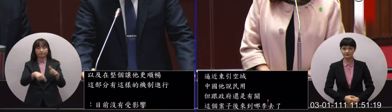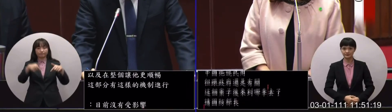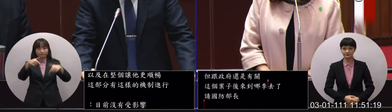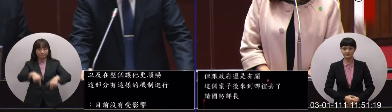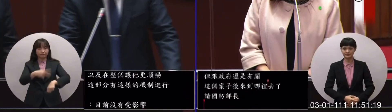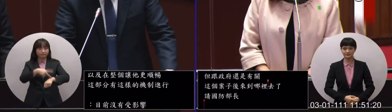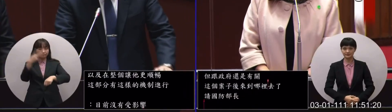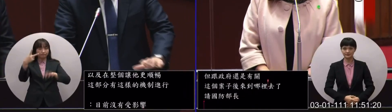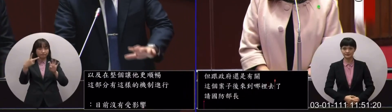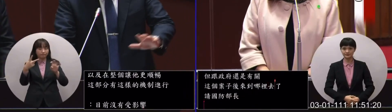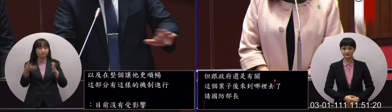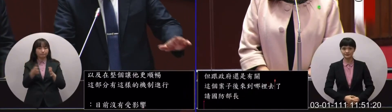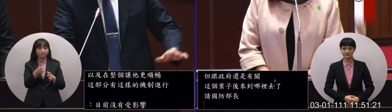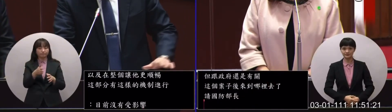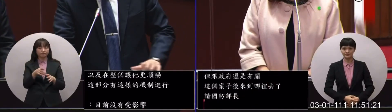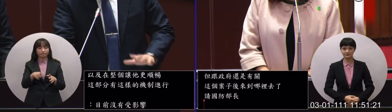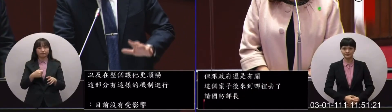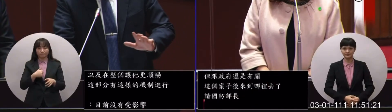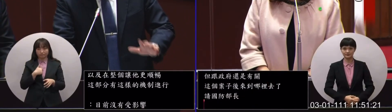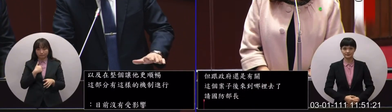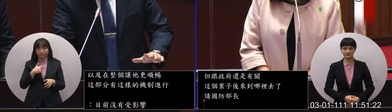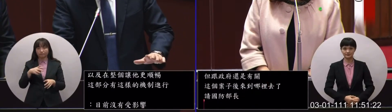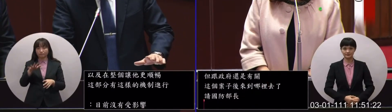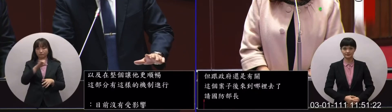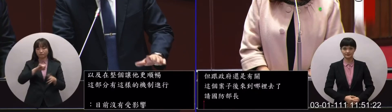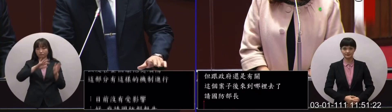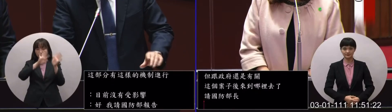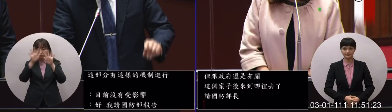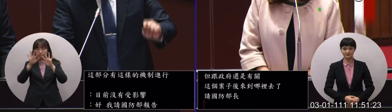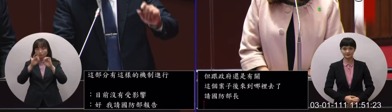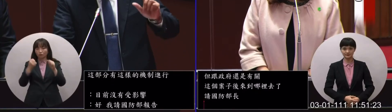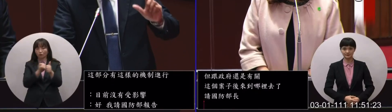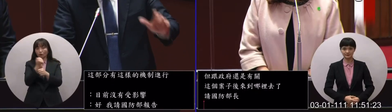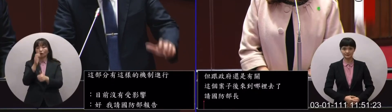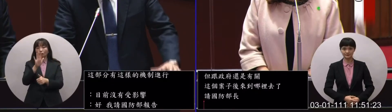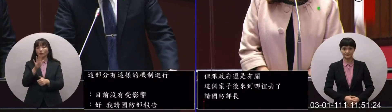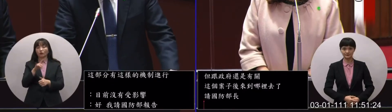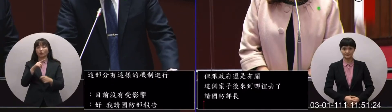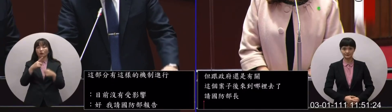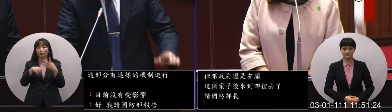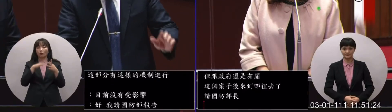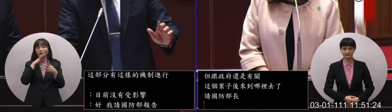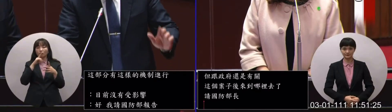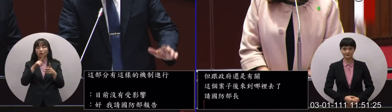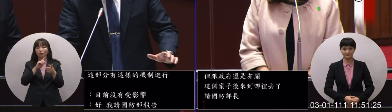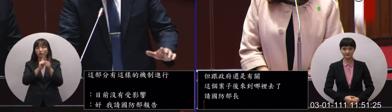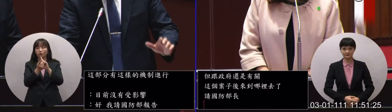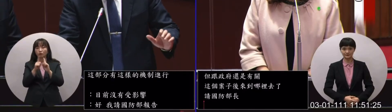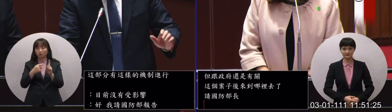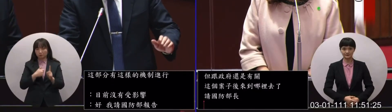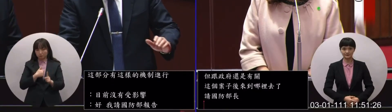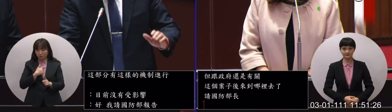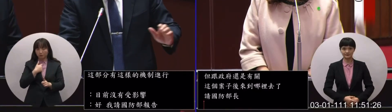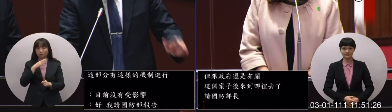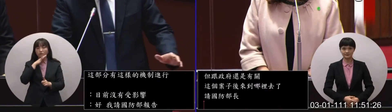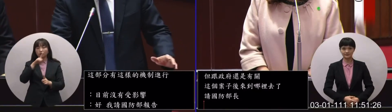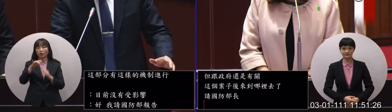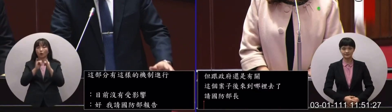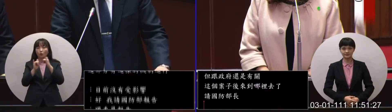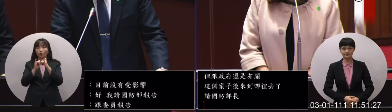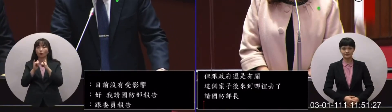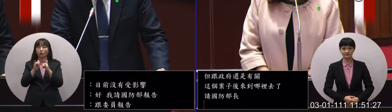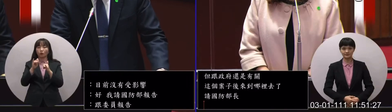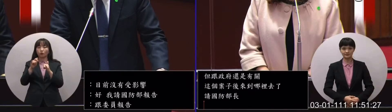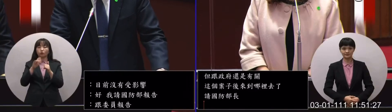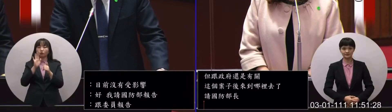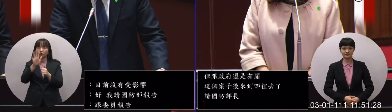在2:40，事实上全部状况我都有掌握。为什么难以辨证？因为他的的确确用这个民用的这